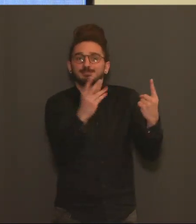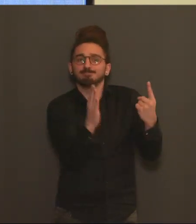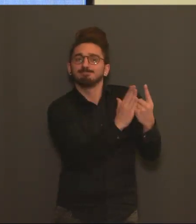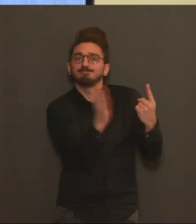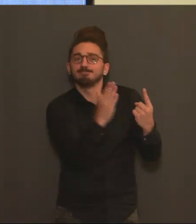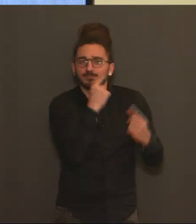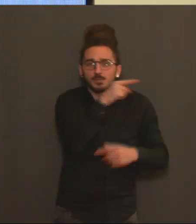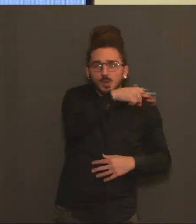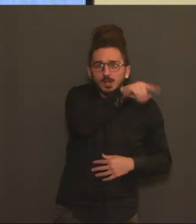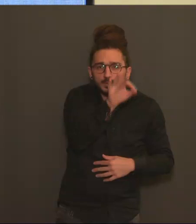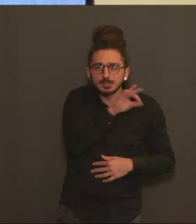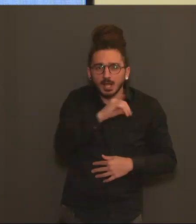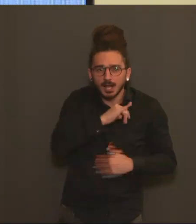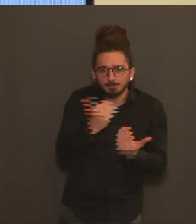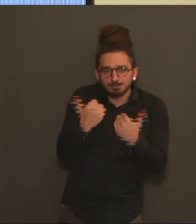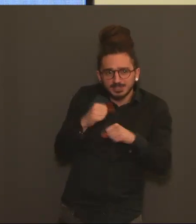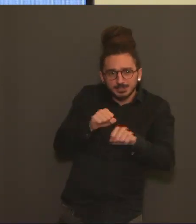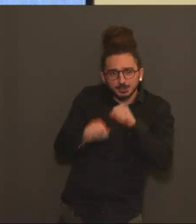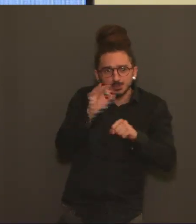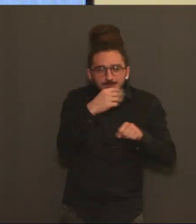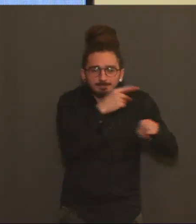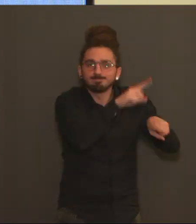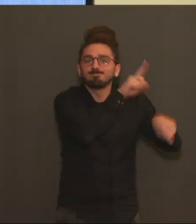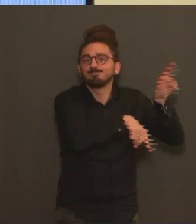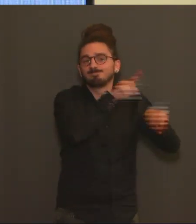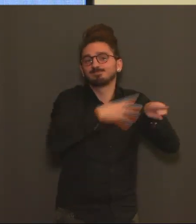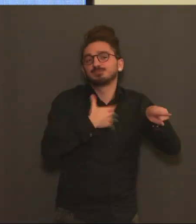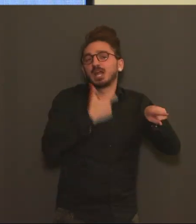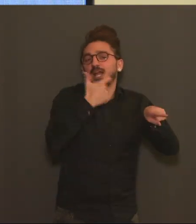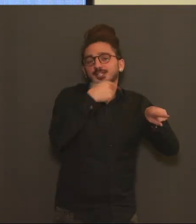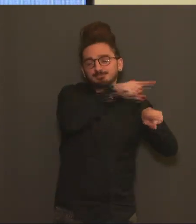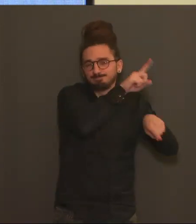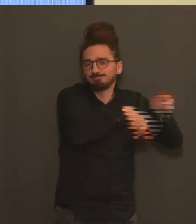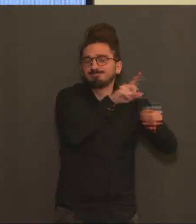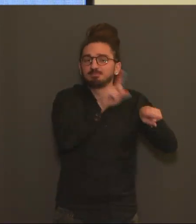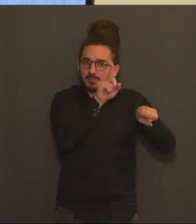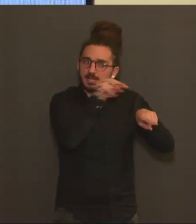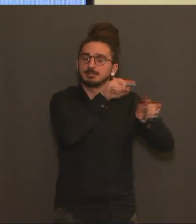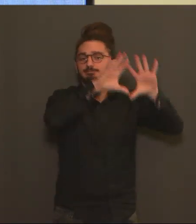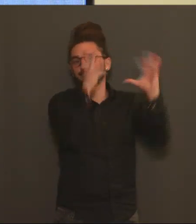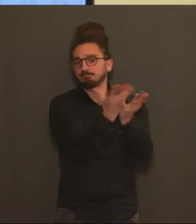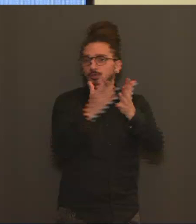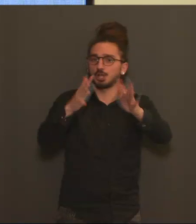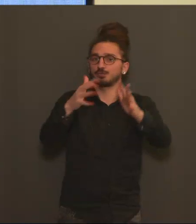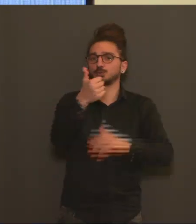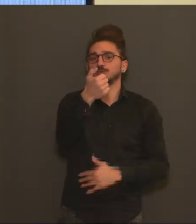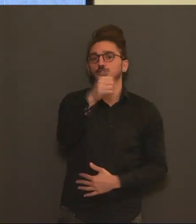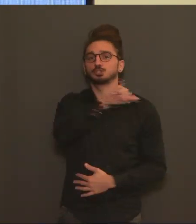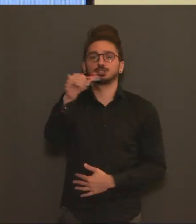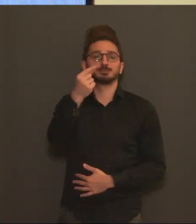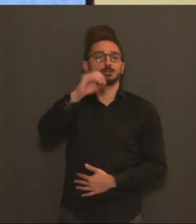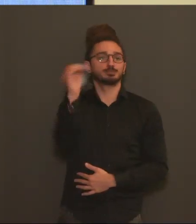se trouve dans un range aux environs des 60-70%. Et que ceci augmente à plus